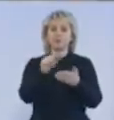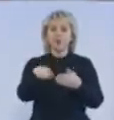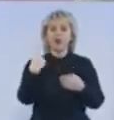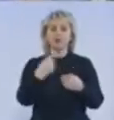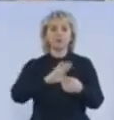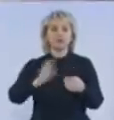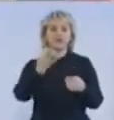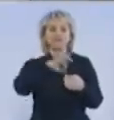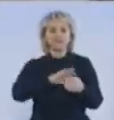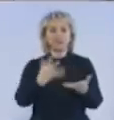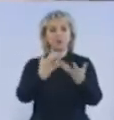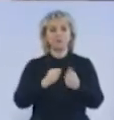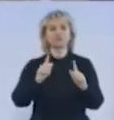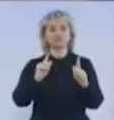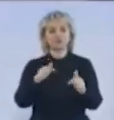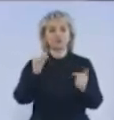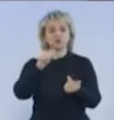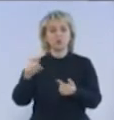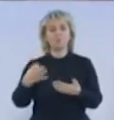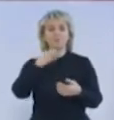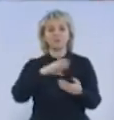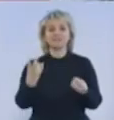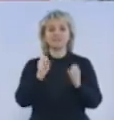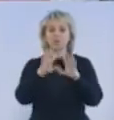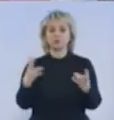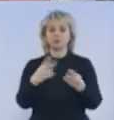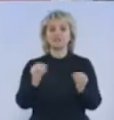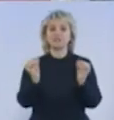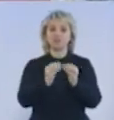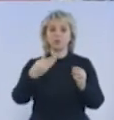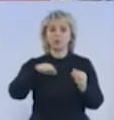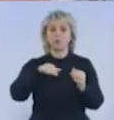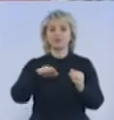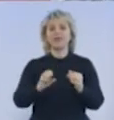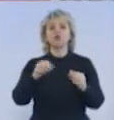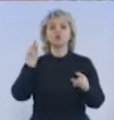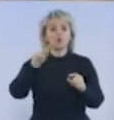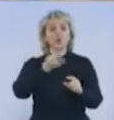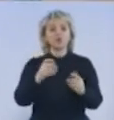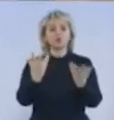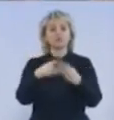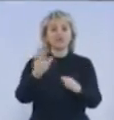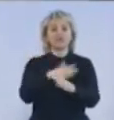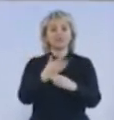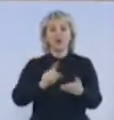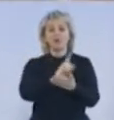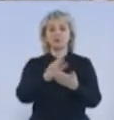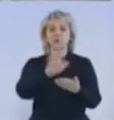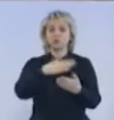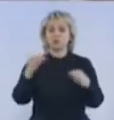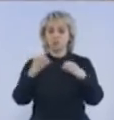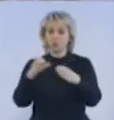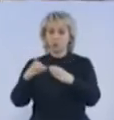по одному невыгодно. Для получения действительно стоящей прибыли сдать нужно хотя бы десяток тонн. Школьники это учли и распределили обязанности между